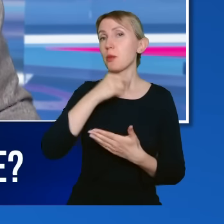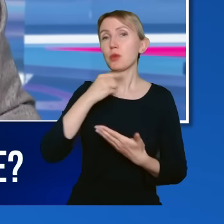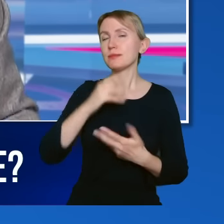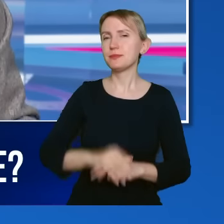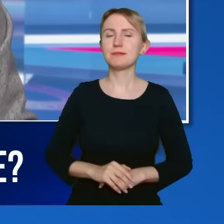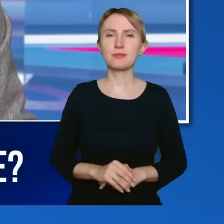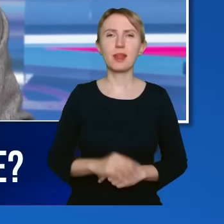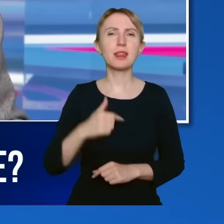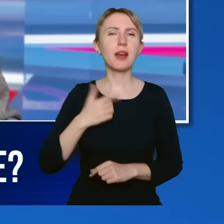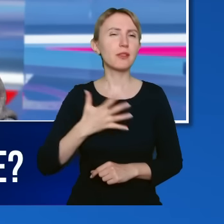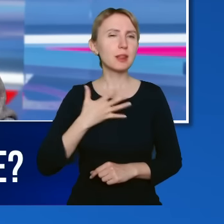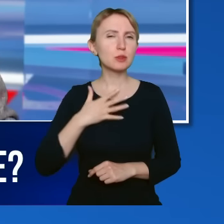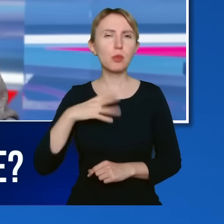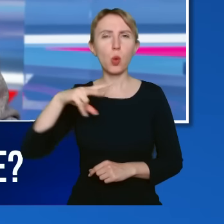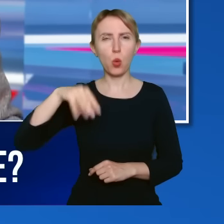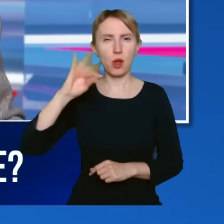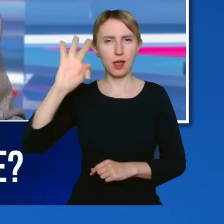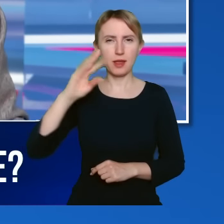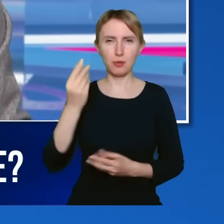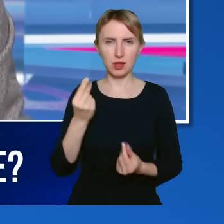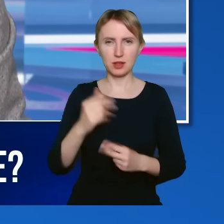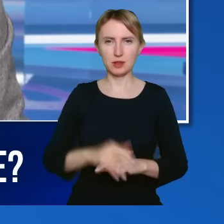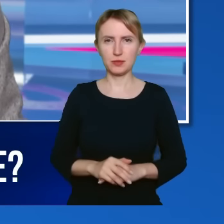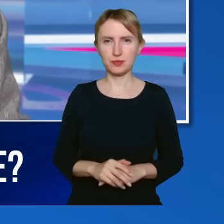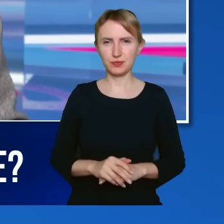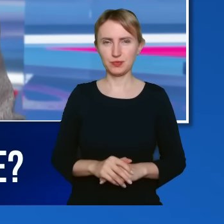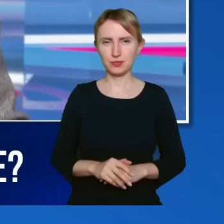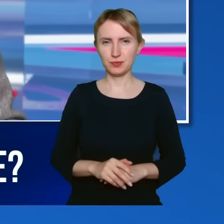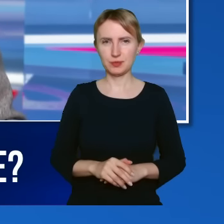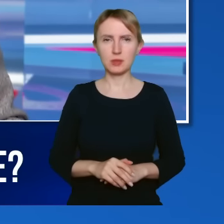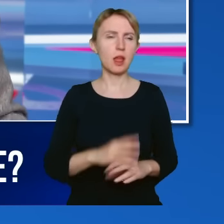wydaje mi się, że to pewno były unijne pieniądze. Jak znam życie, to właśnie...